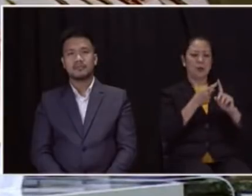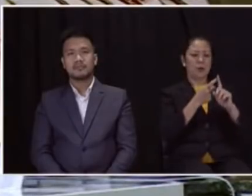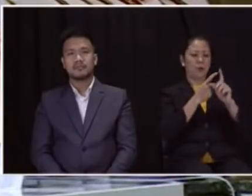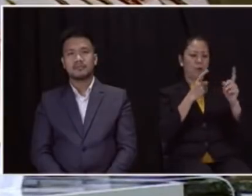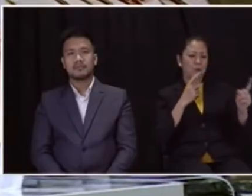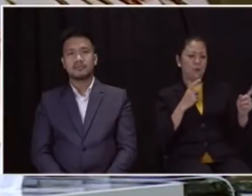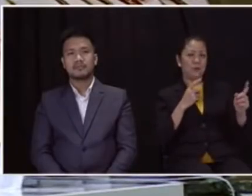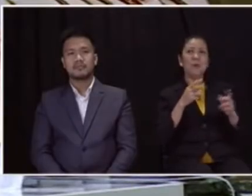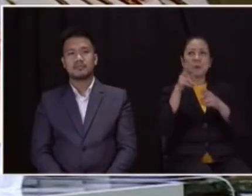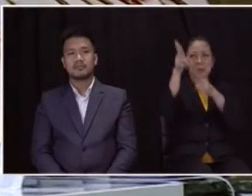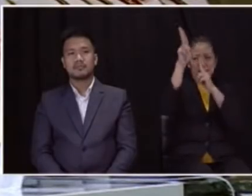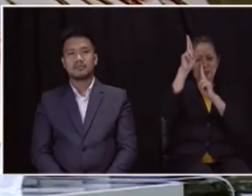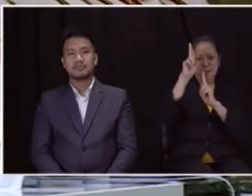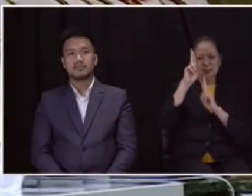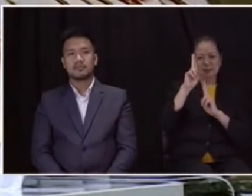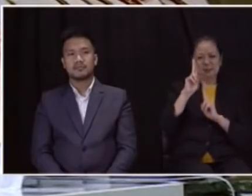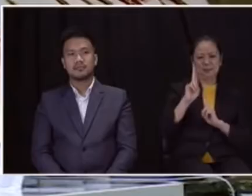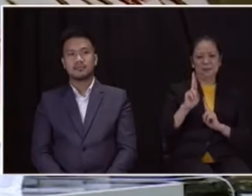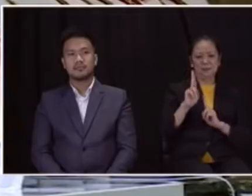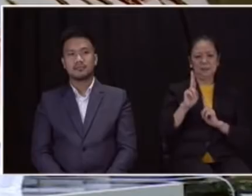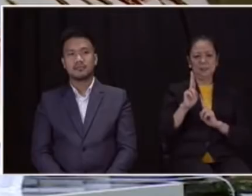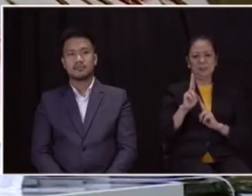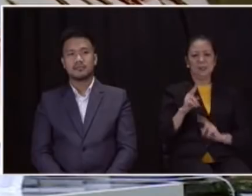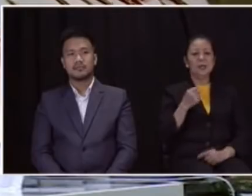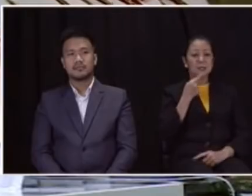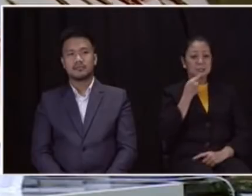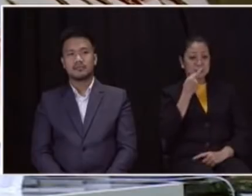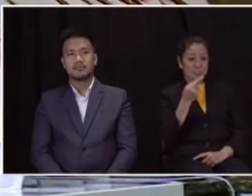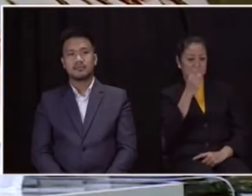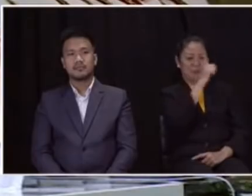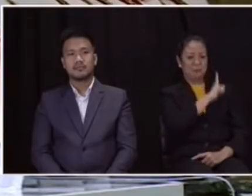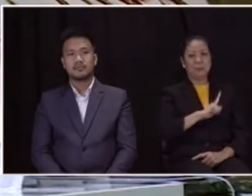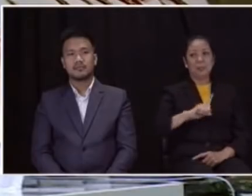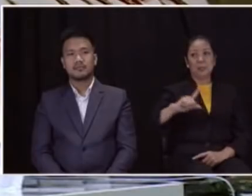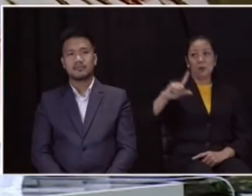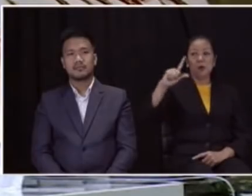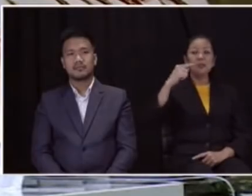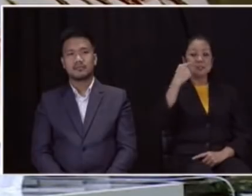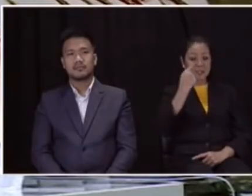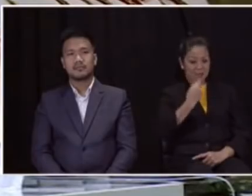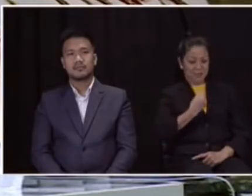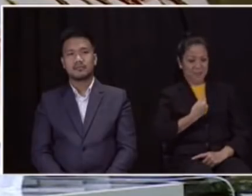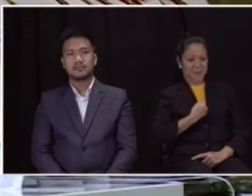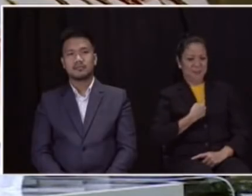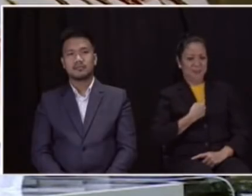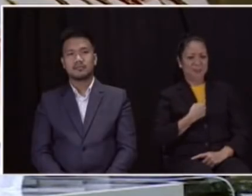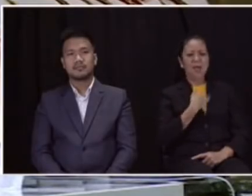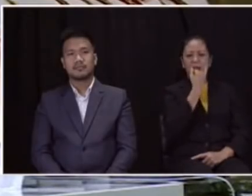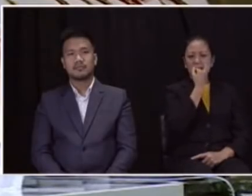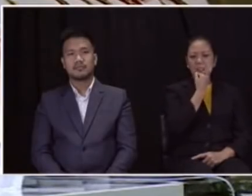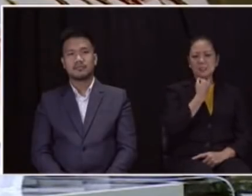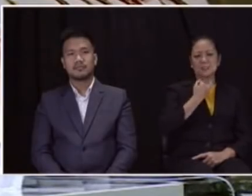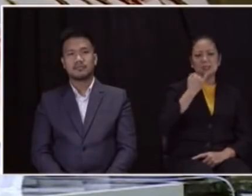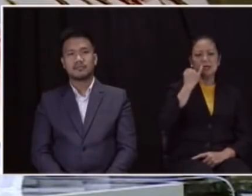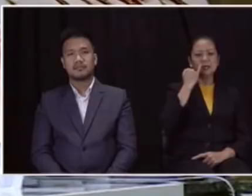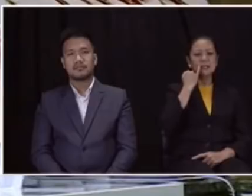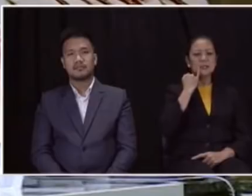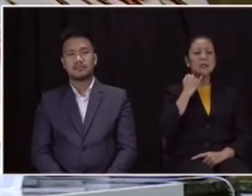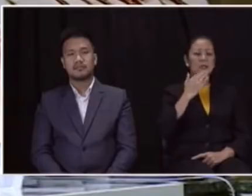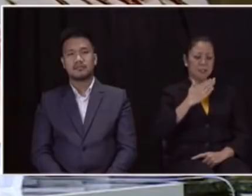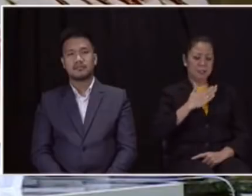aking karangalan. Sinabi ng Panginoon sa akin, Israel, na